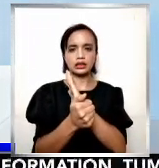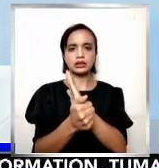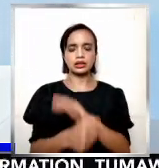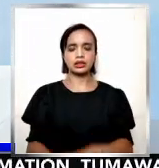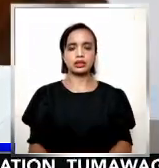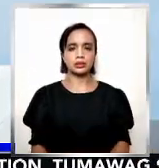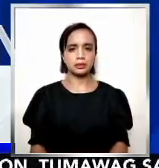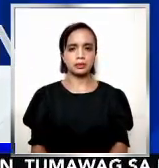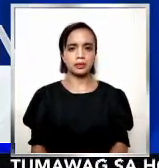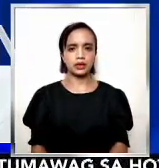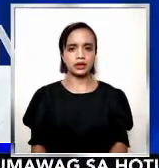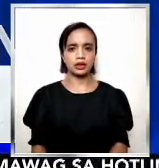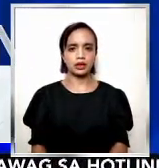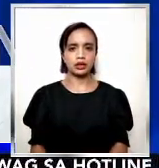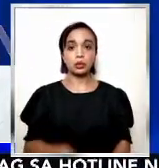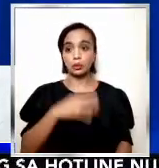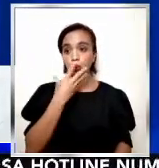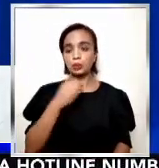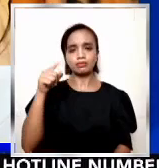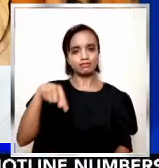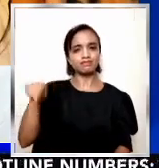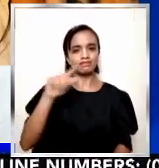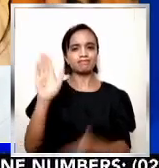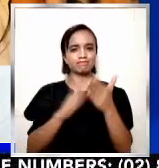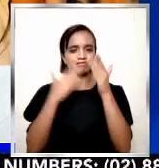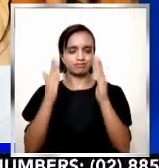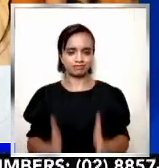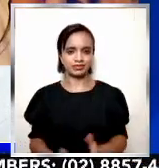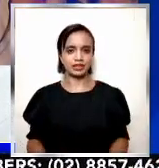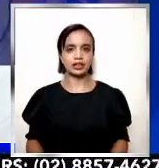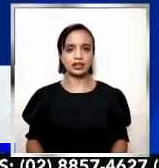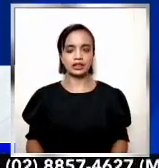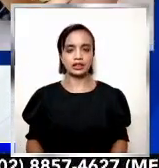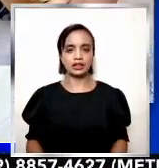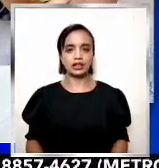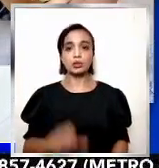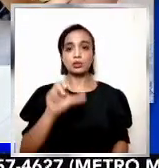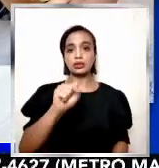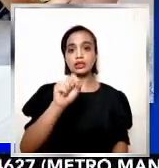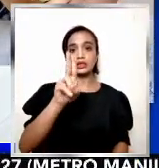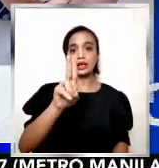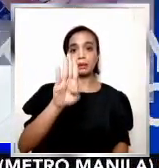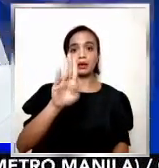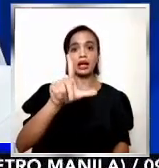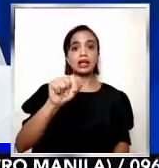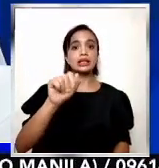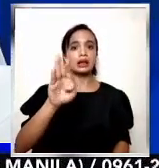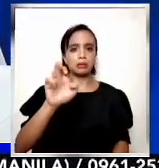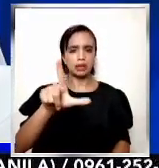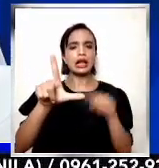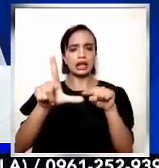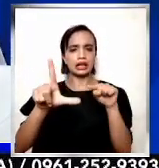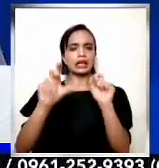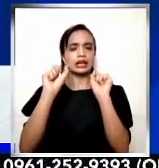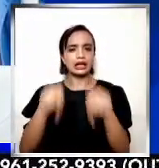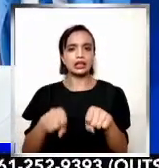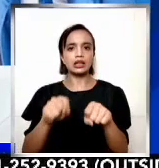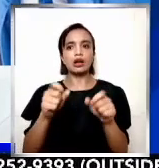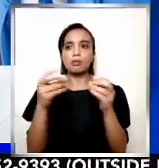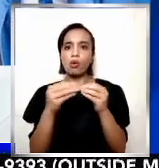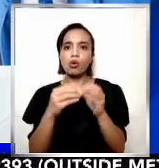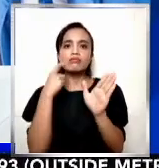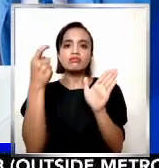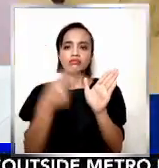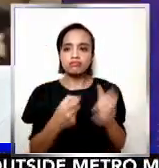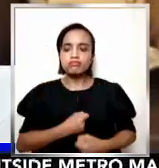of our artists. Magiging daan din daw ang sub-label para mas mabigyang pansin ang self-expression at musicality ng